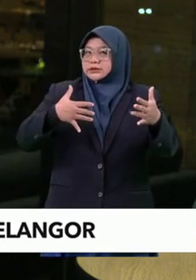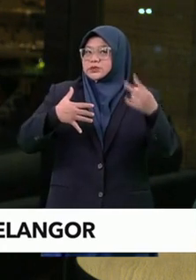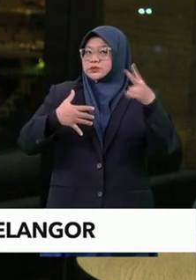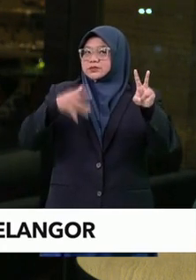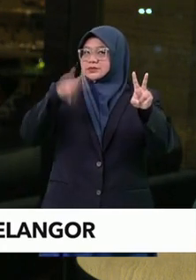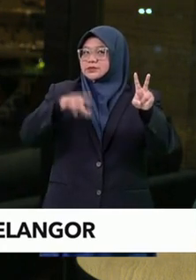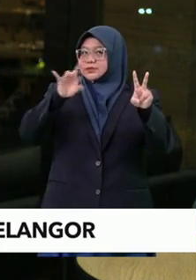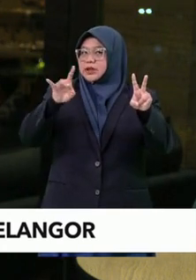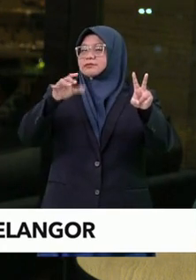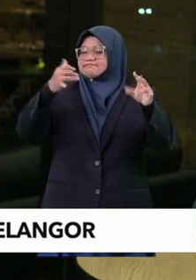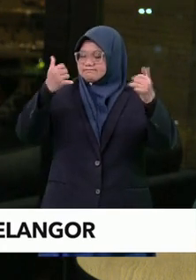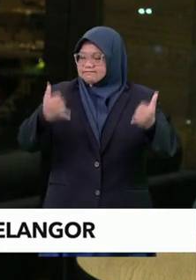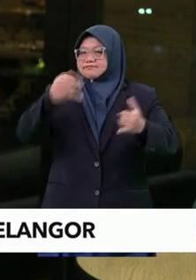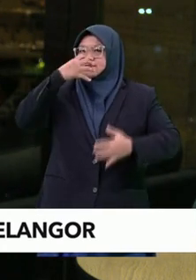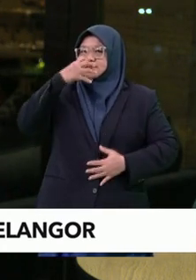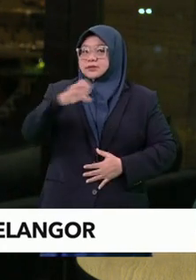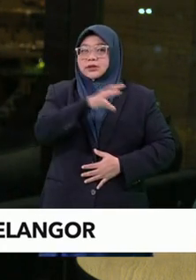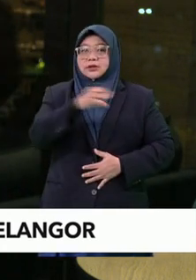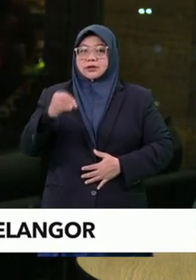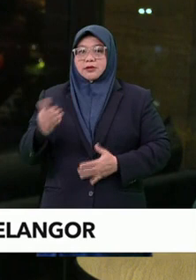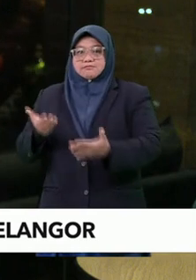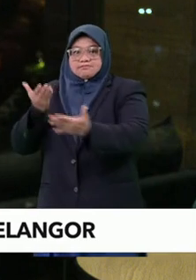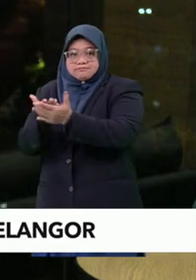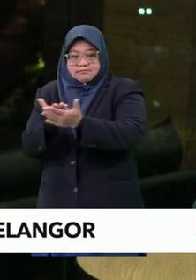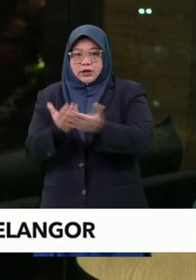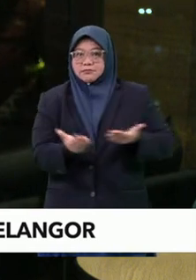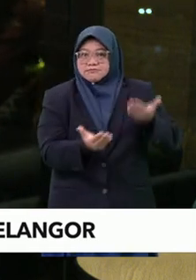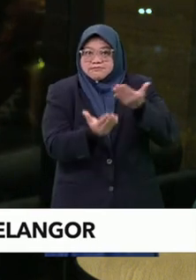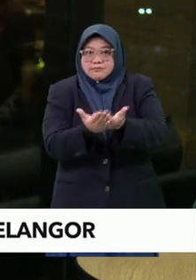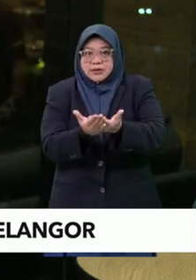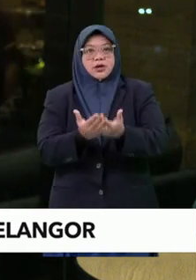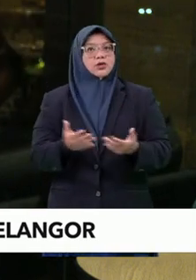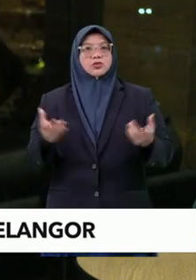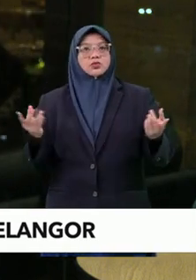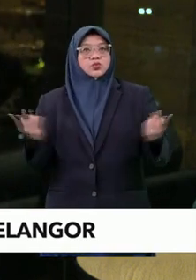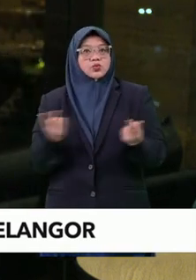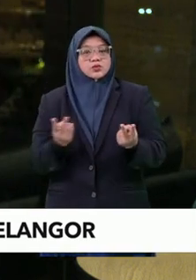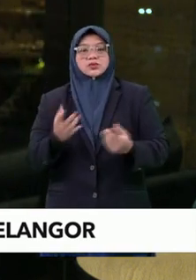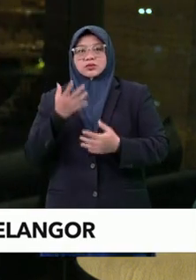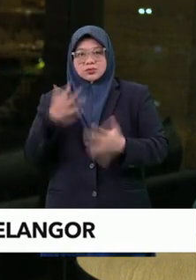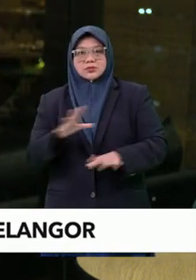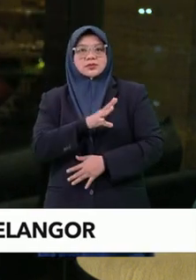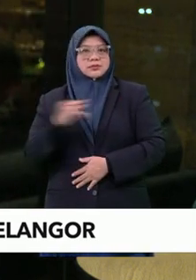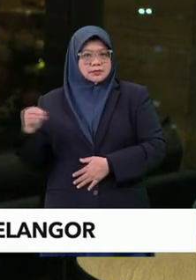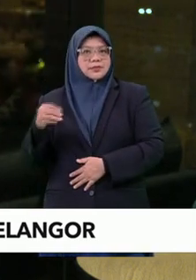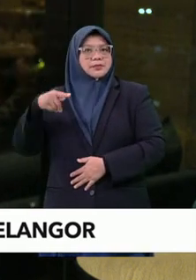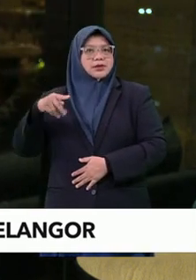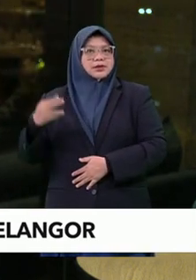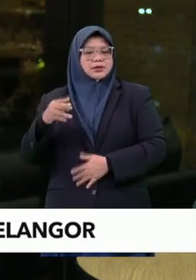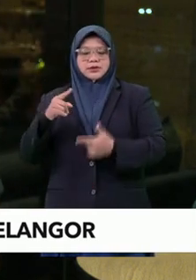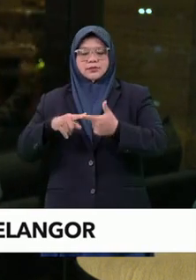Oktober semakin panas apabila tawaran-tawaran telah pun diberikan oleh beberapa politik terutamanya apakah Harapan